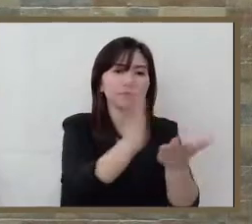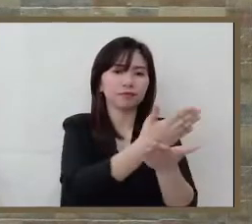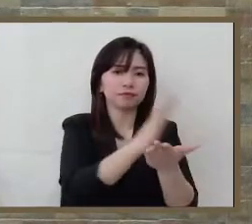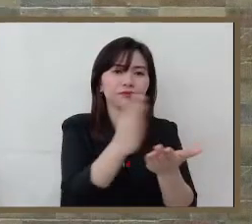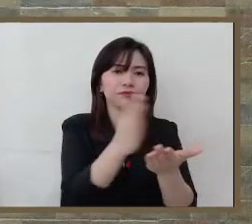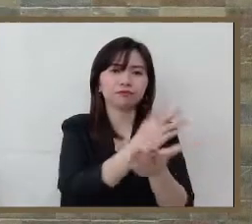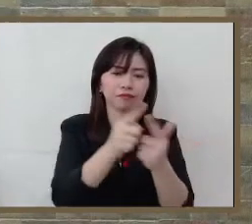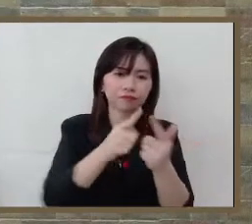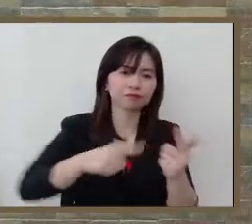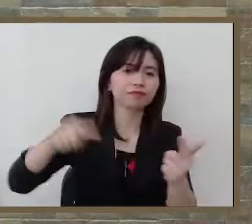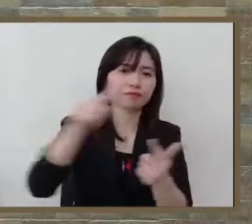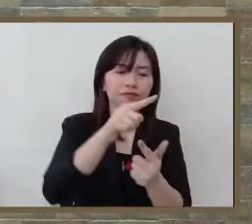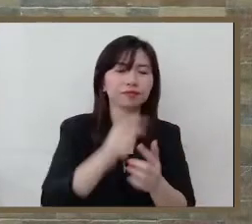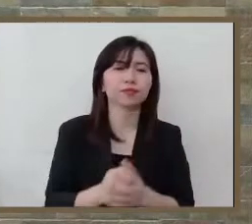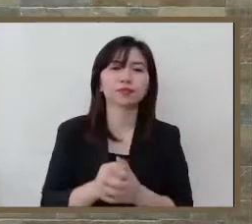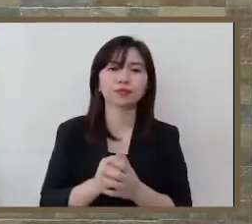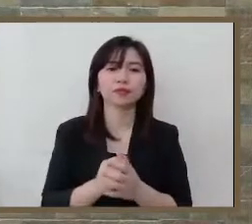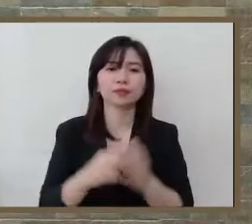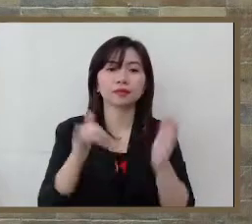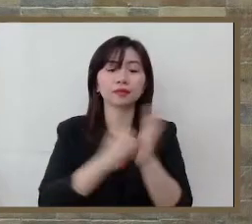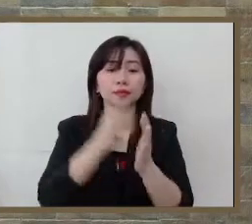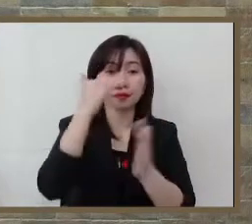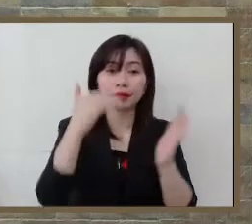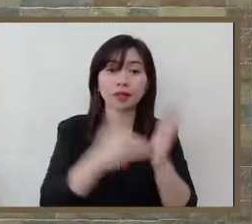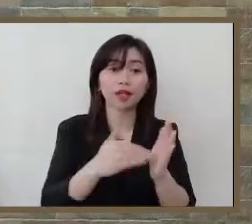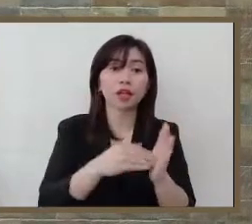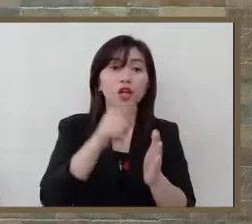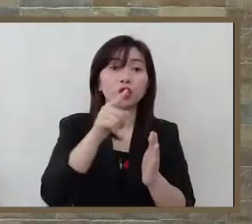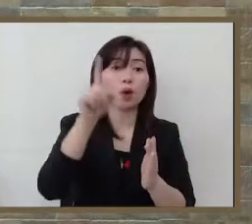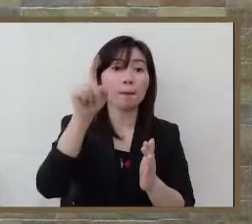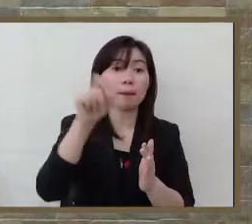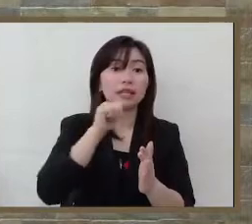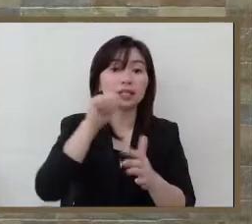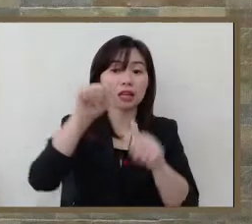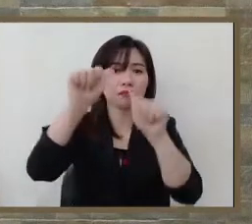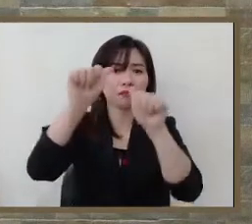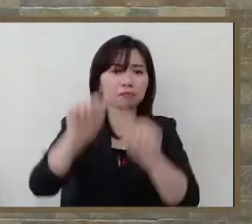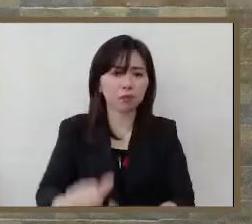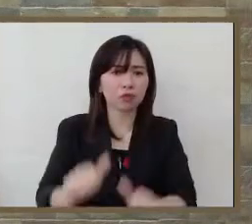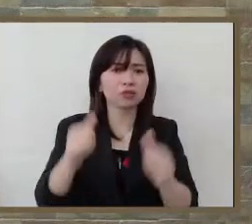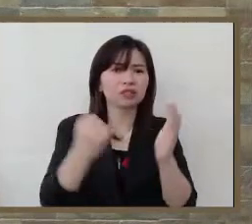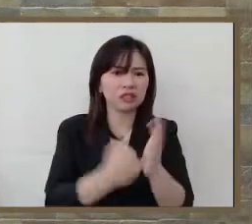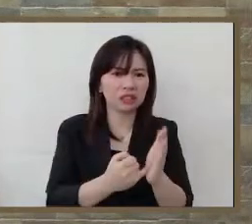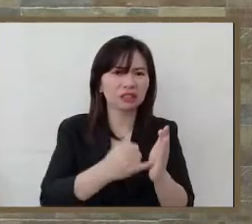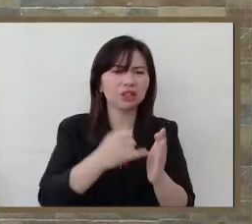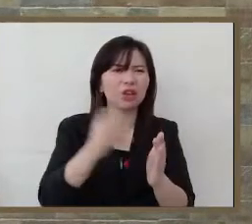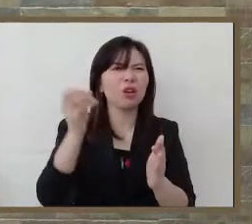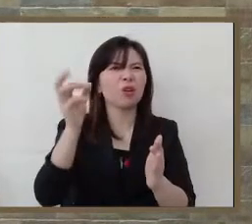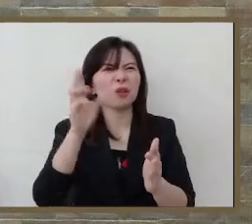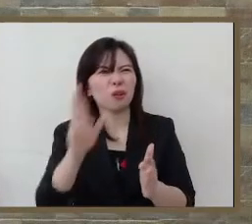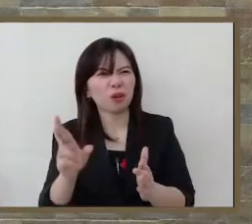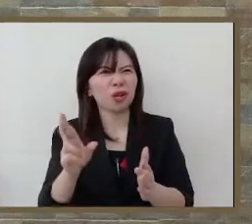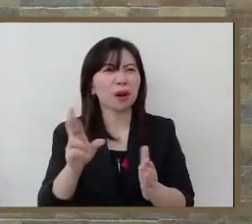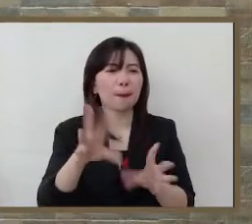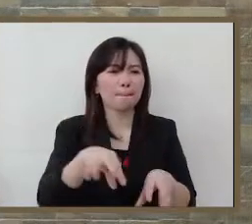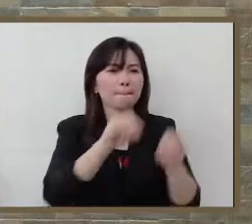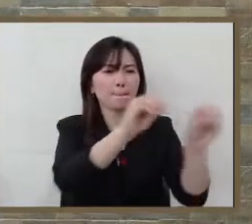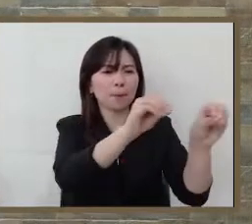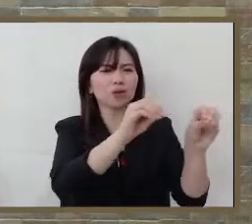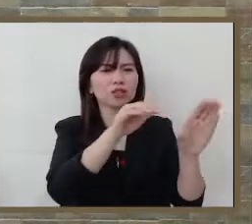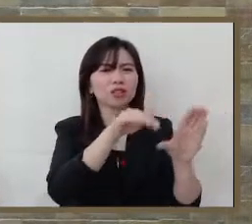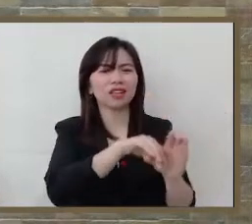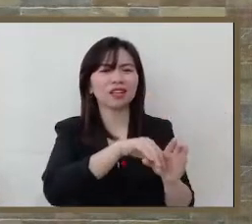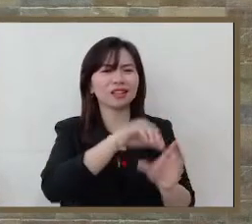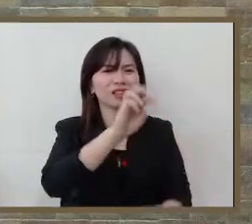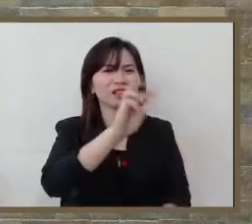atin yan. Kaya nga, huwag mo lang i-post. Huwag mo lang isulat sa wall. Huwag mo lang i-post sa